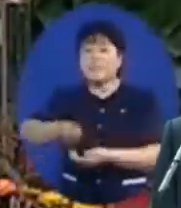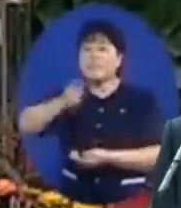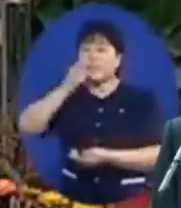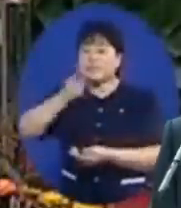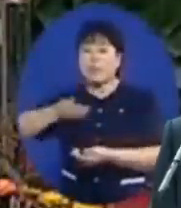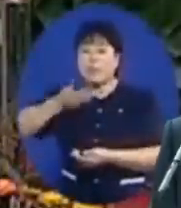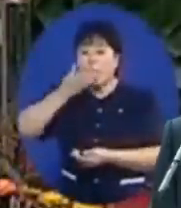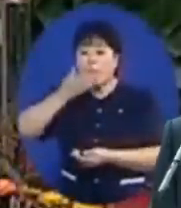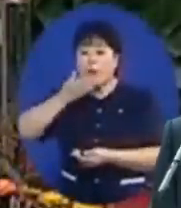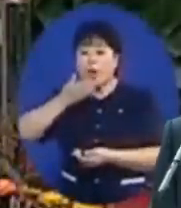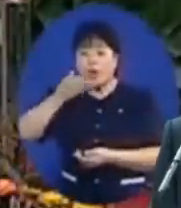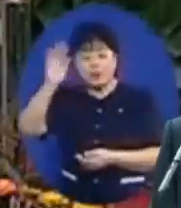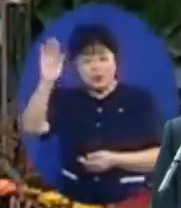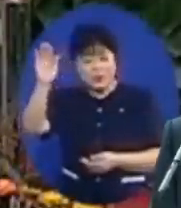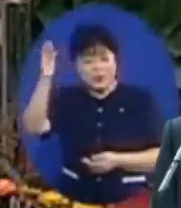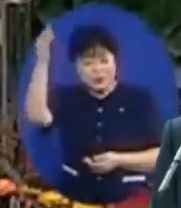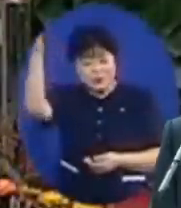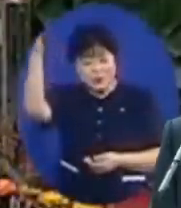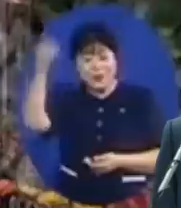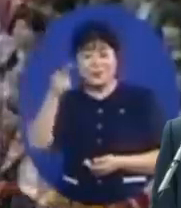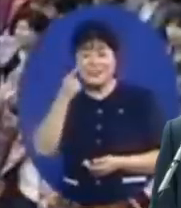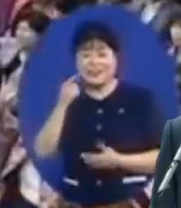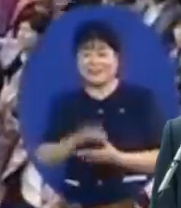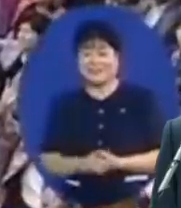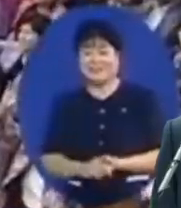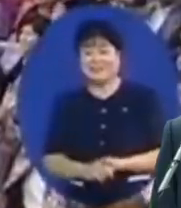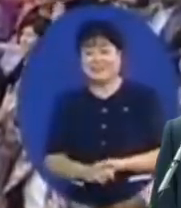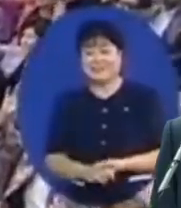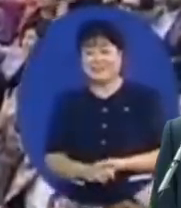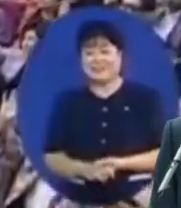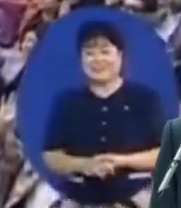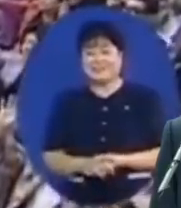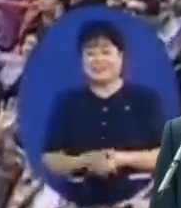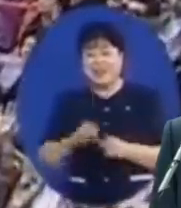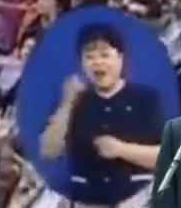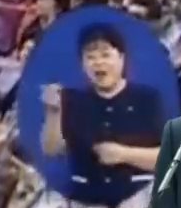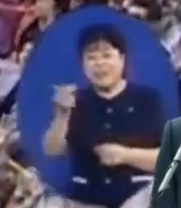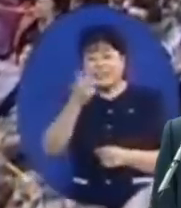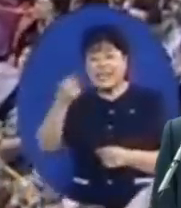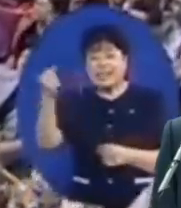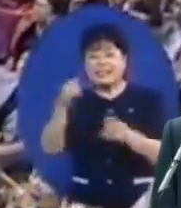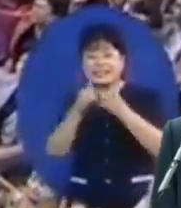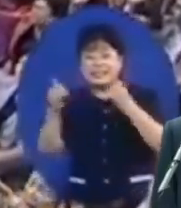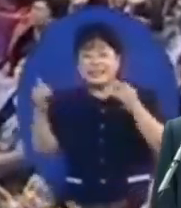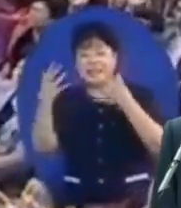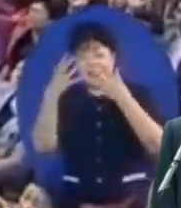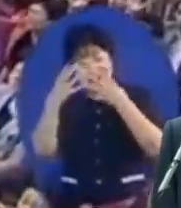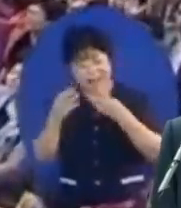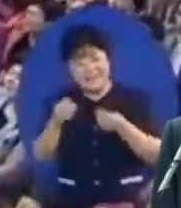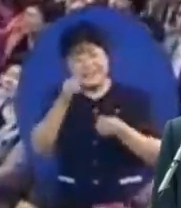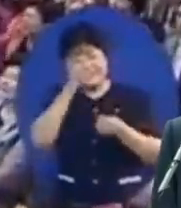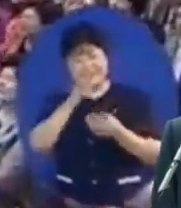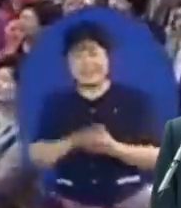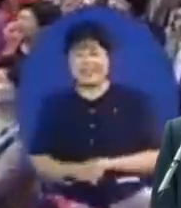마셨으면 한번 손들어 보십시오. 여기에 영생을 가진 사람들이 이렇게 많습니다.